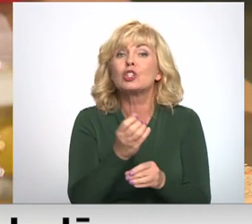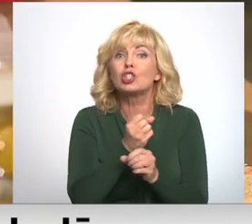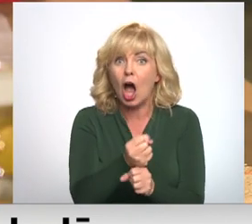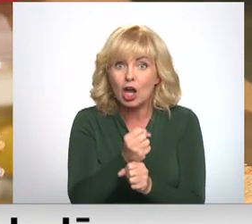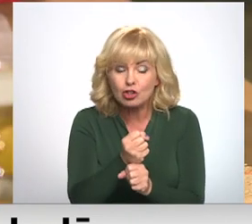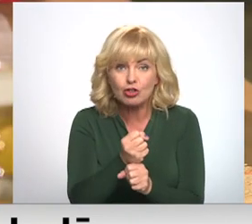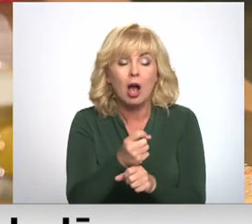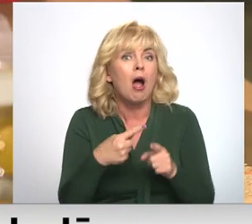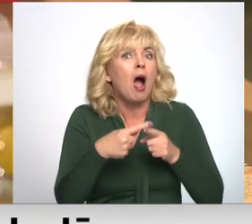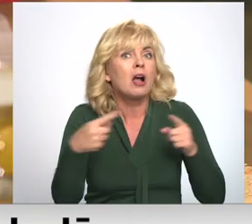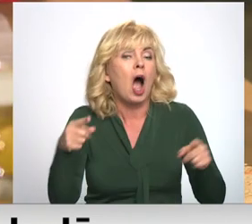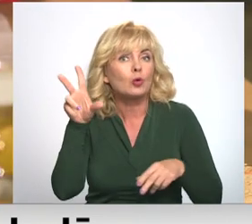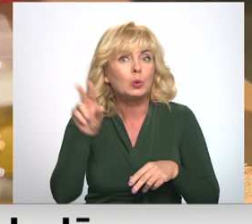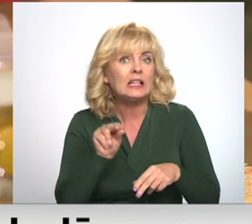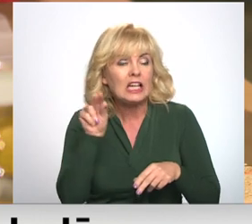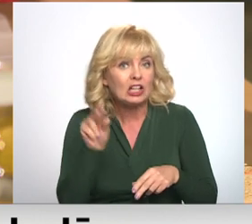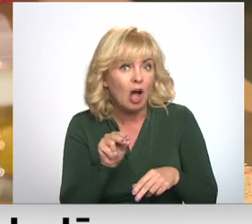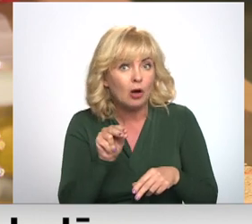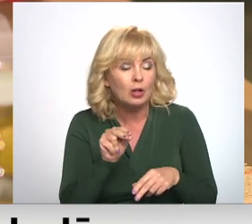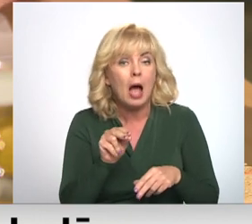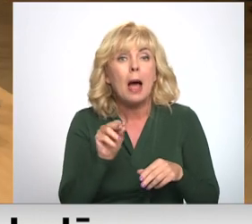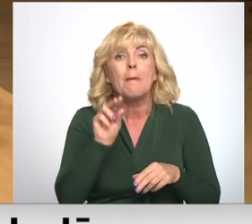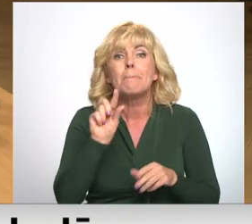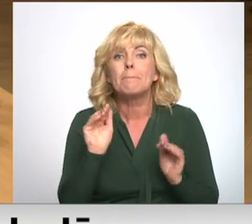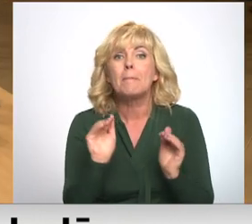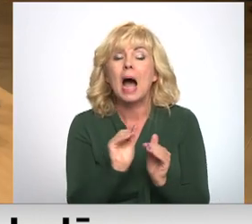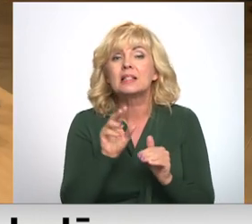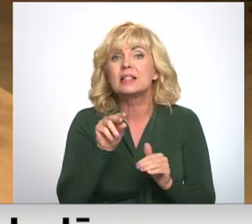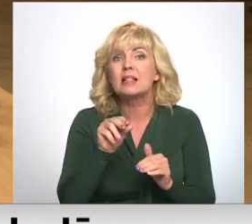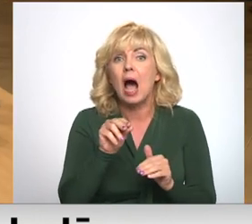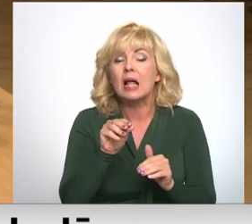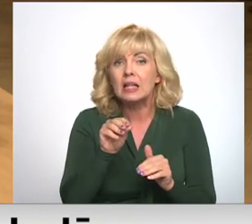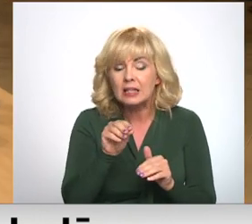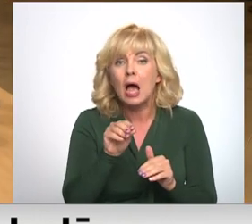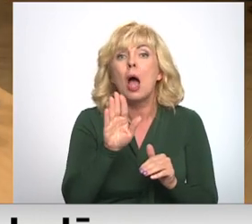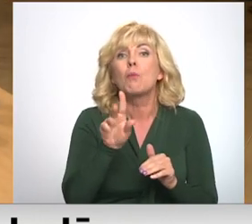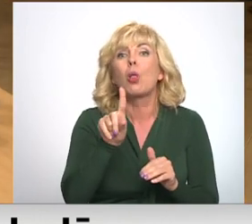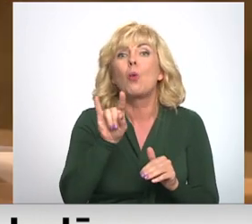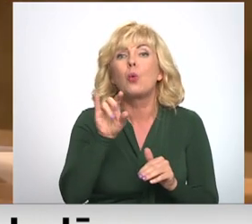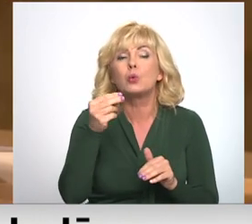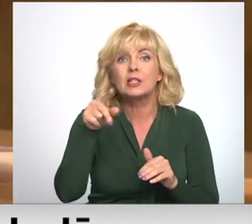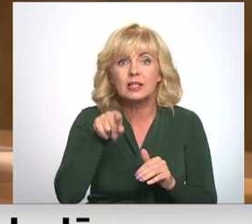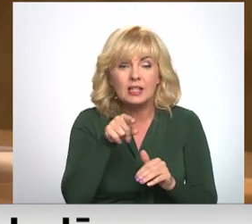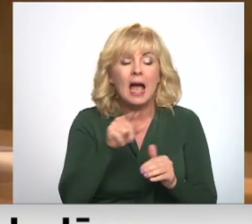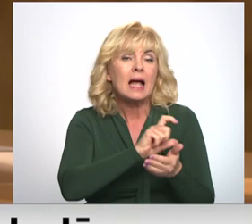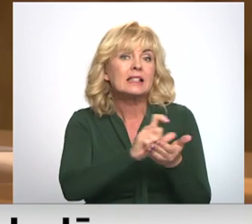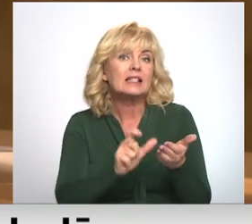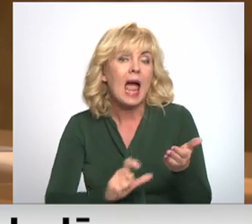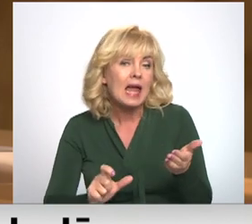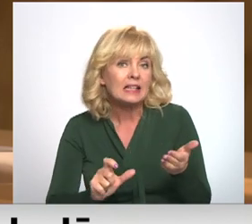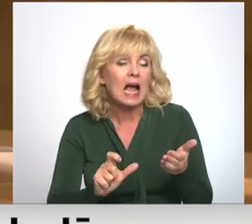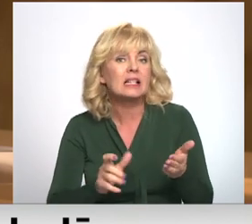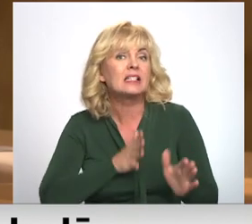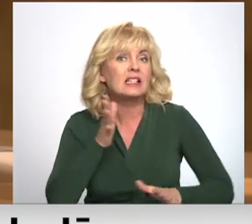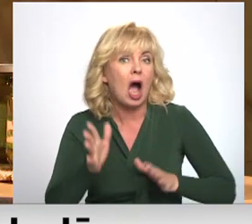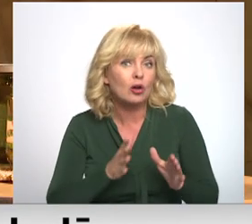307 vārdu garo diktātu ar virsrakstu mazsālīto gurķu blūzs īpašiem nolūkam radīt dzejnieks Aivars Eipurs. To Rīgā gaismas